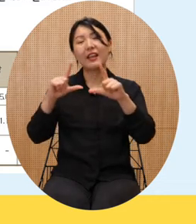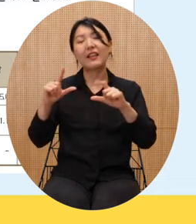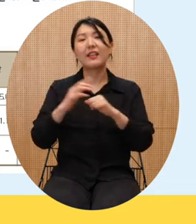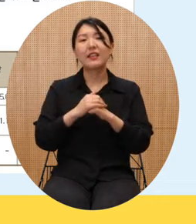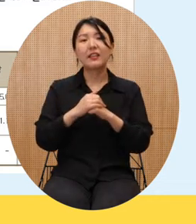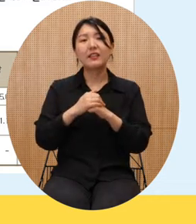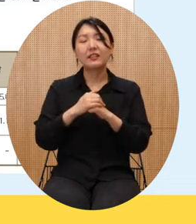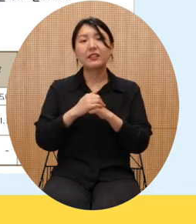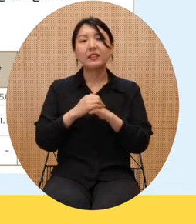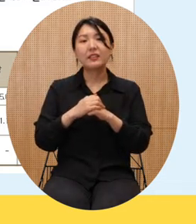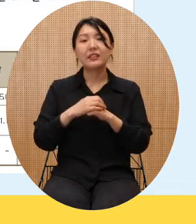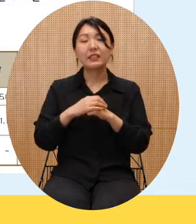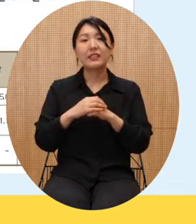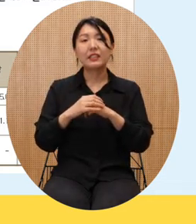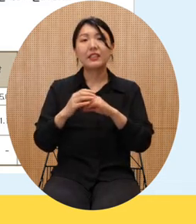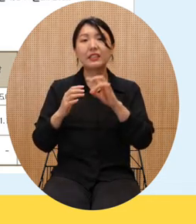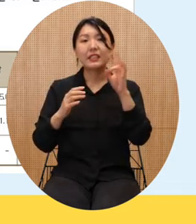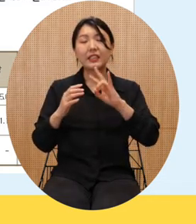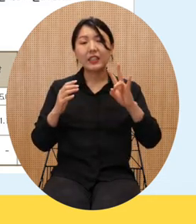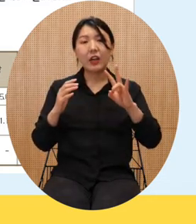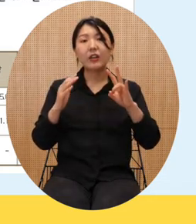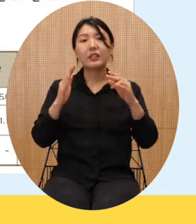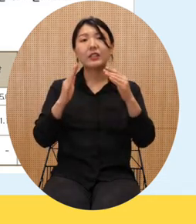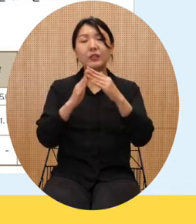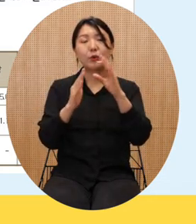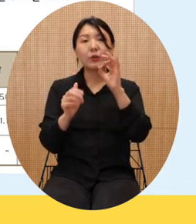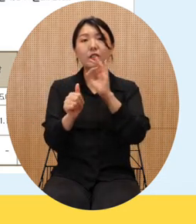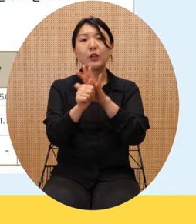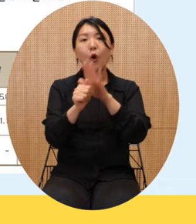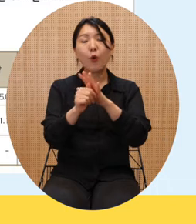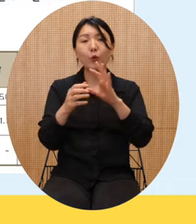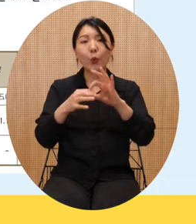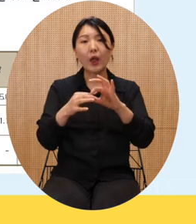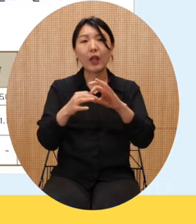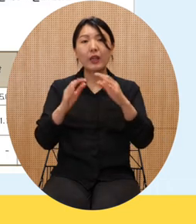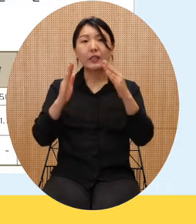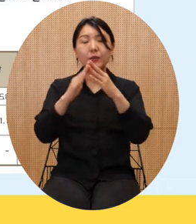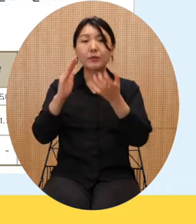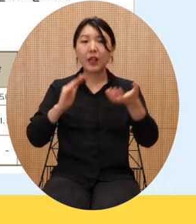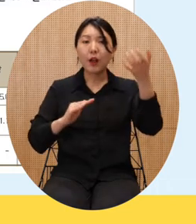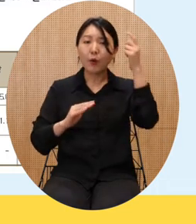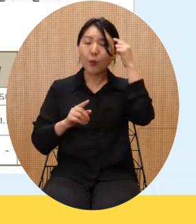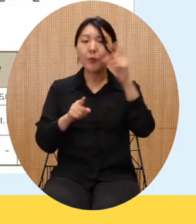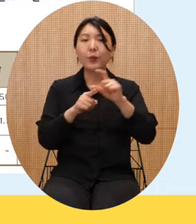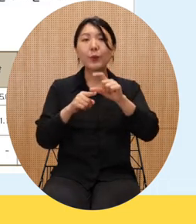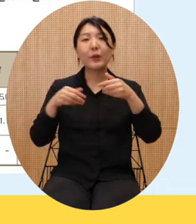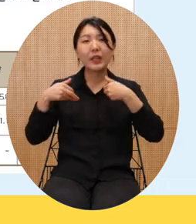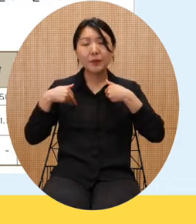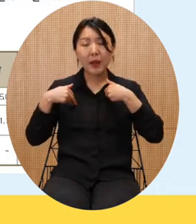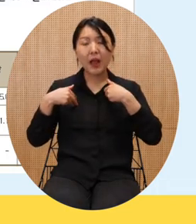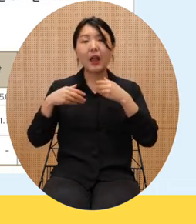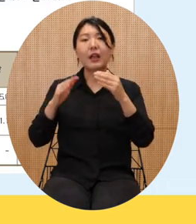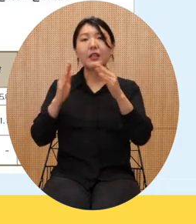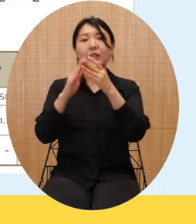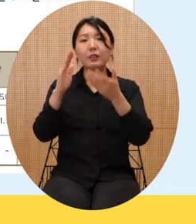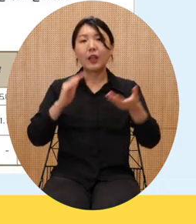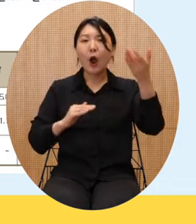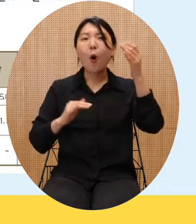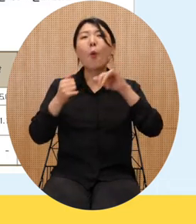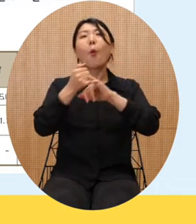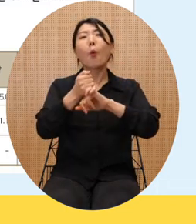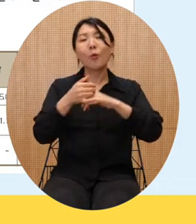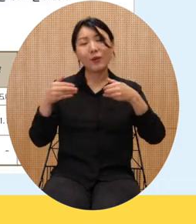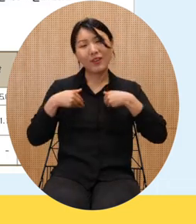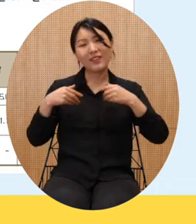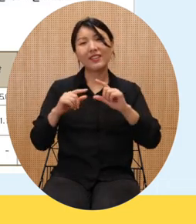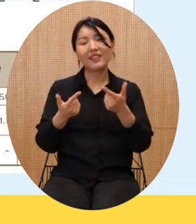좀 열악한 주거에 살고 계십니다. 그래서 우리가 이 시흥형 주거비를 하면서 주거 상향을 고민을 해야 되지만,